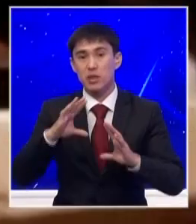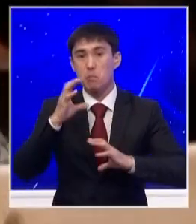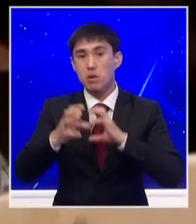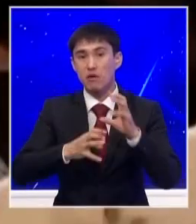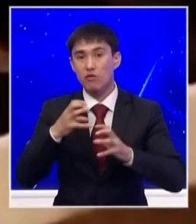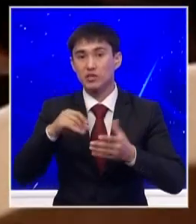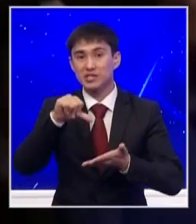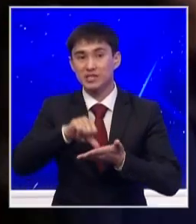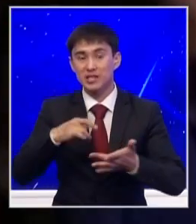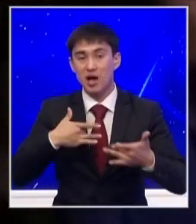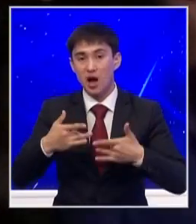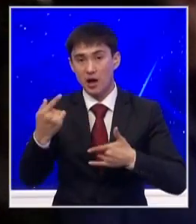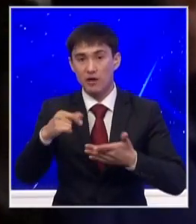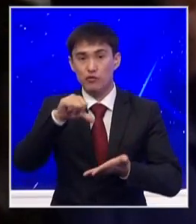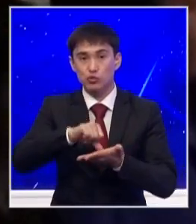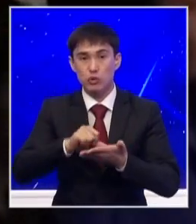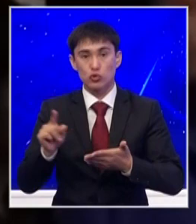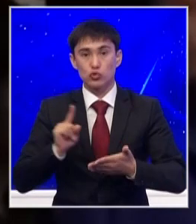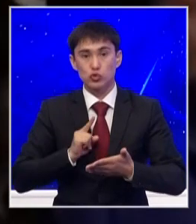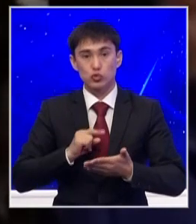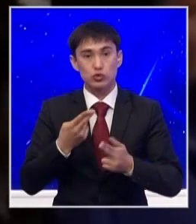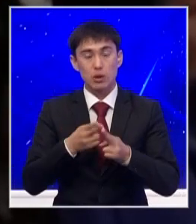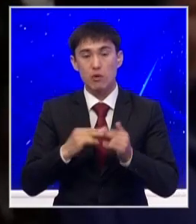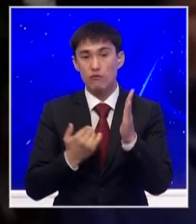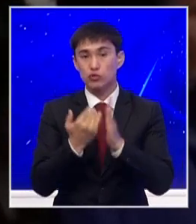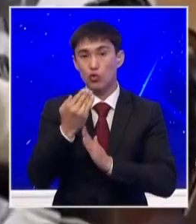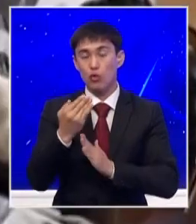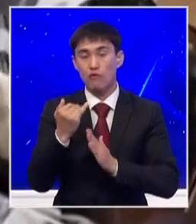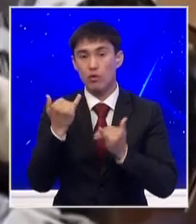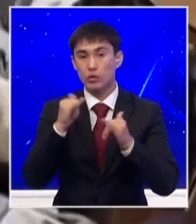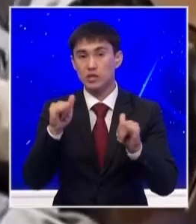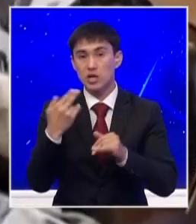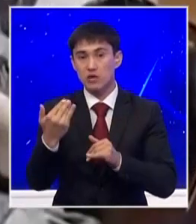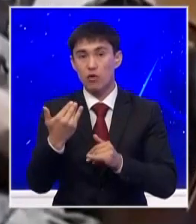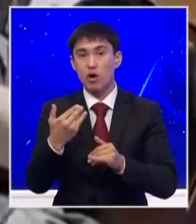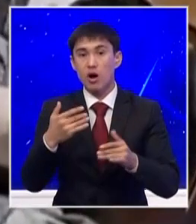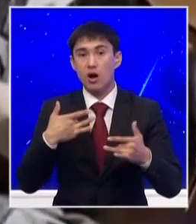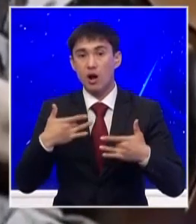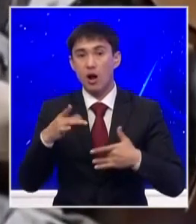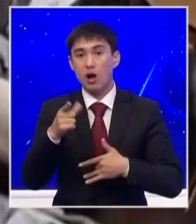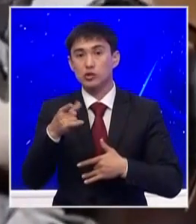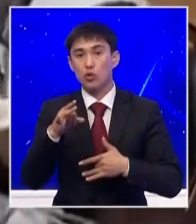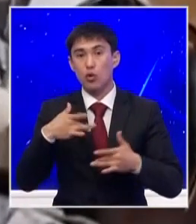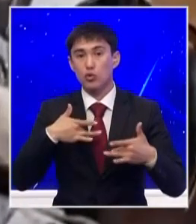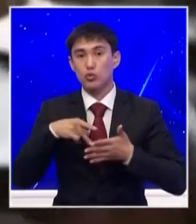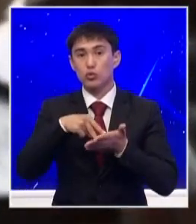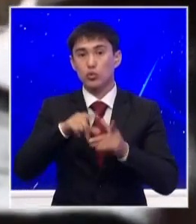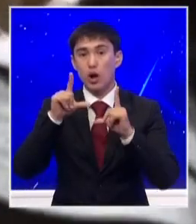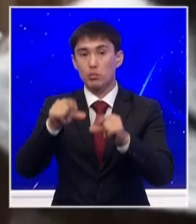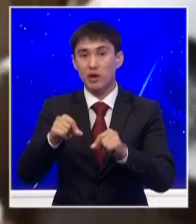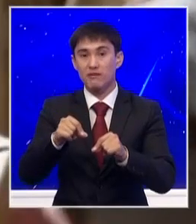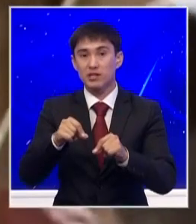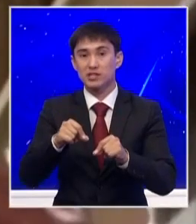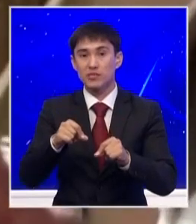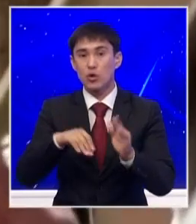сцене, поэтому от их выступлений ждут самого высокого класса. В этот гастрольный тур отправились также обладатель титула «Лучший